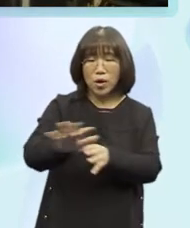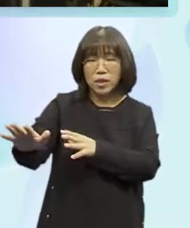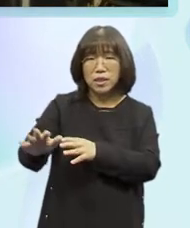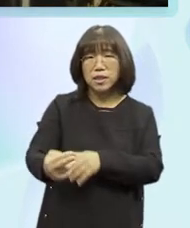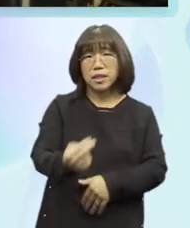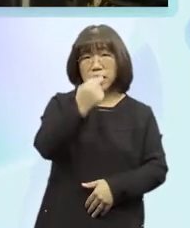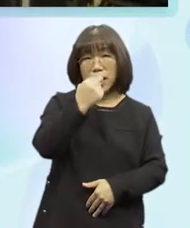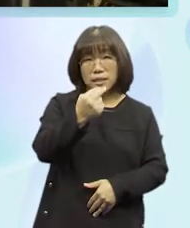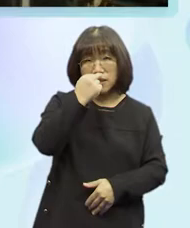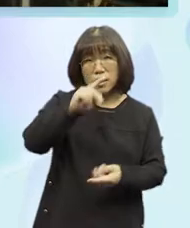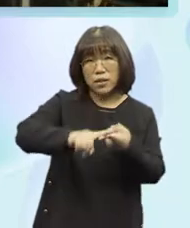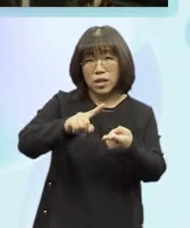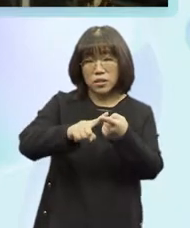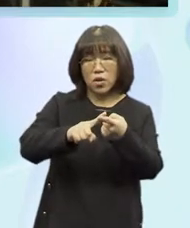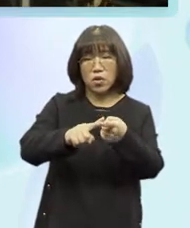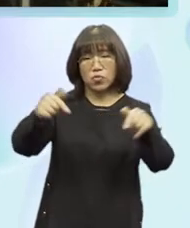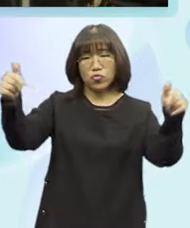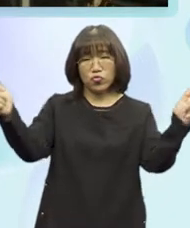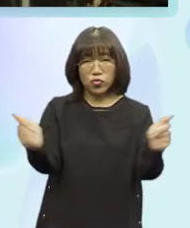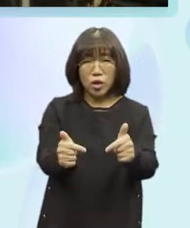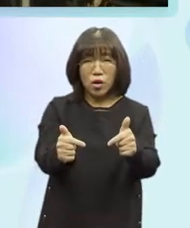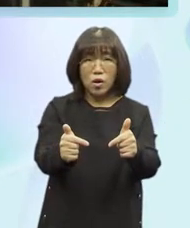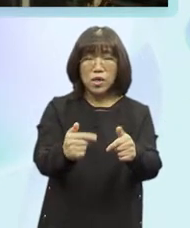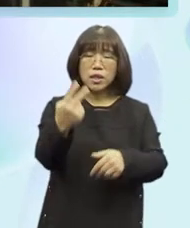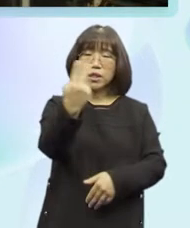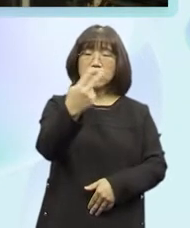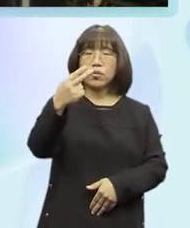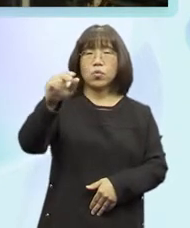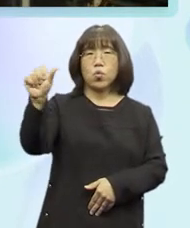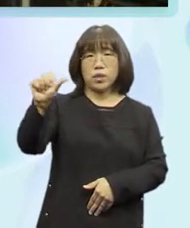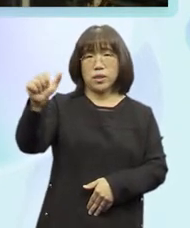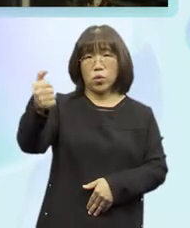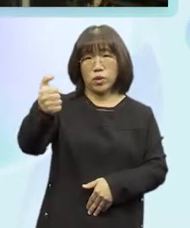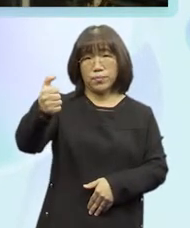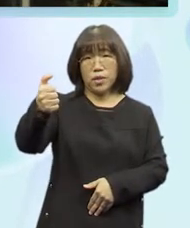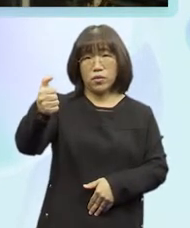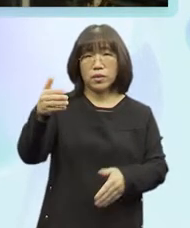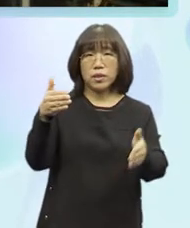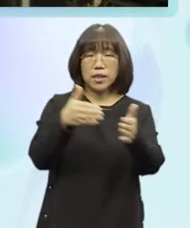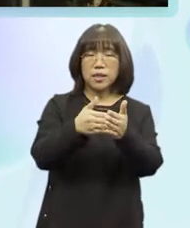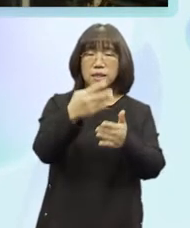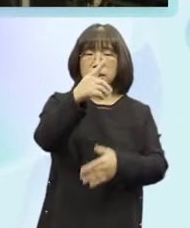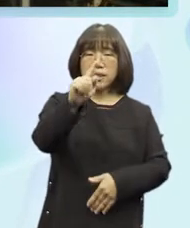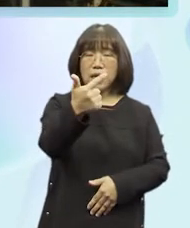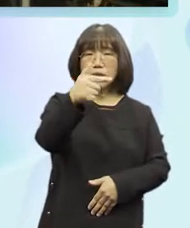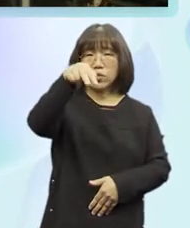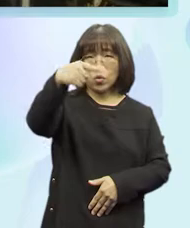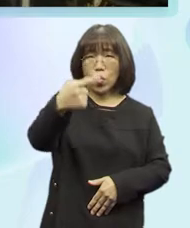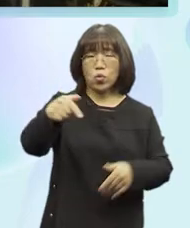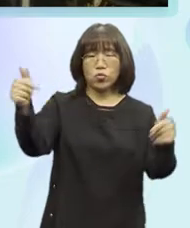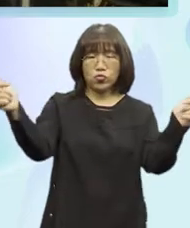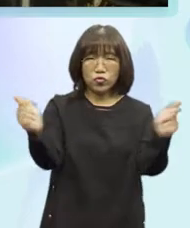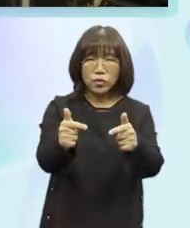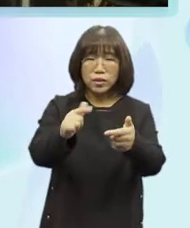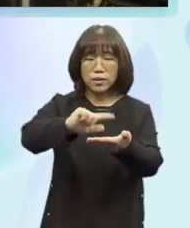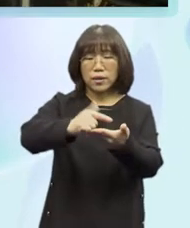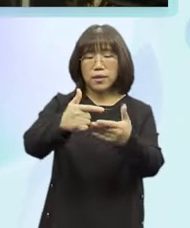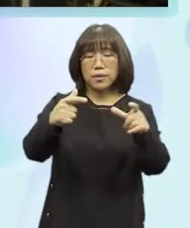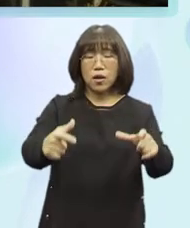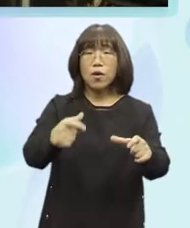배출하는 온실가스를 40% 이상 감축하고 2050년까지 탄소 중립 강서를 만들기